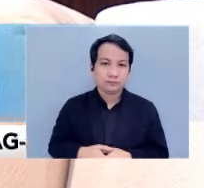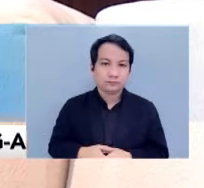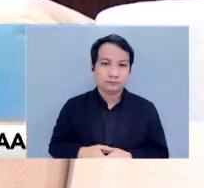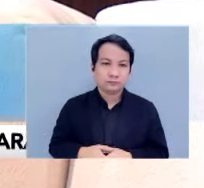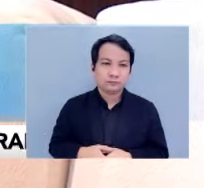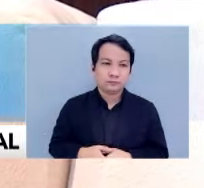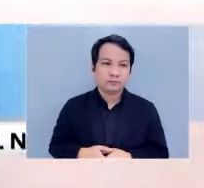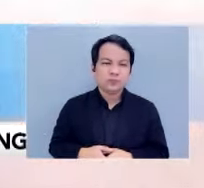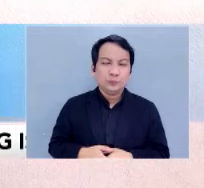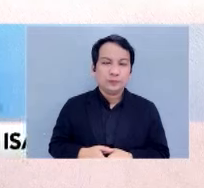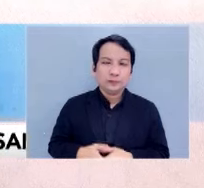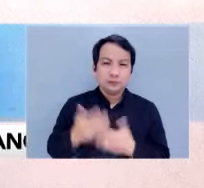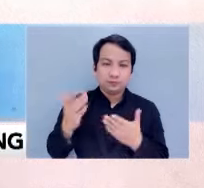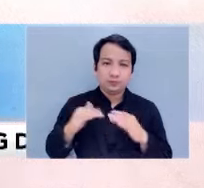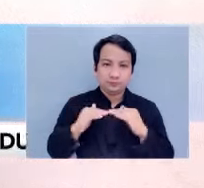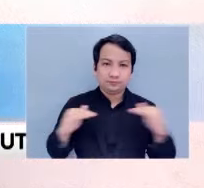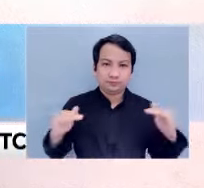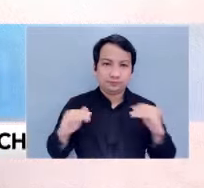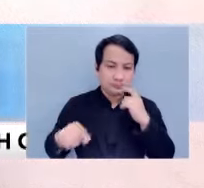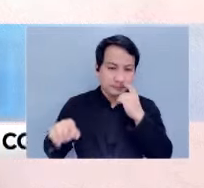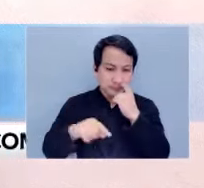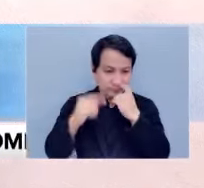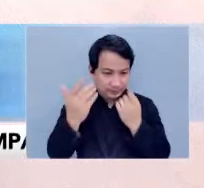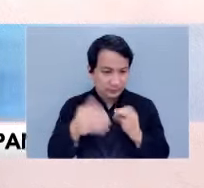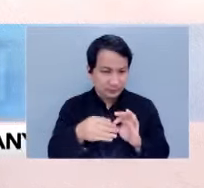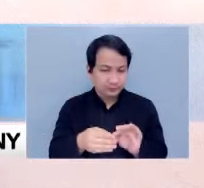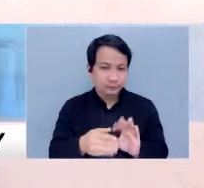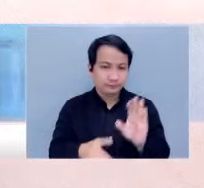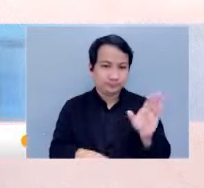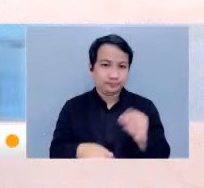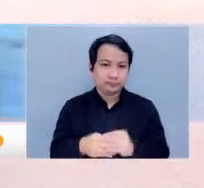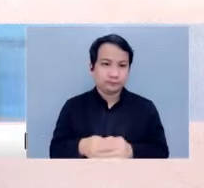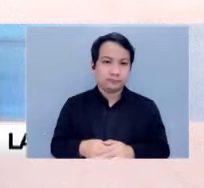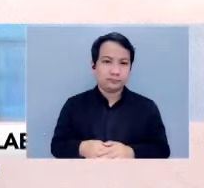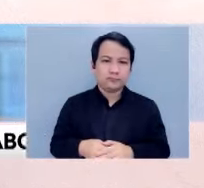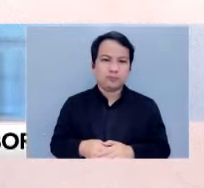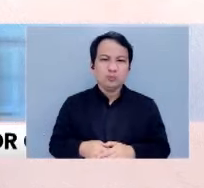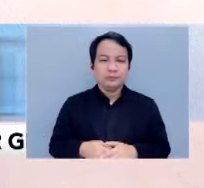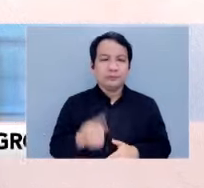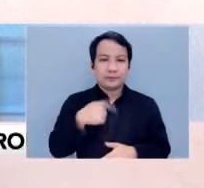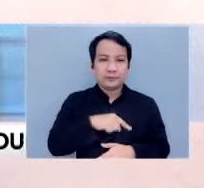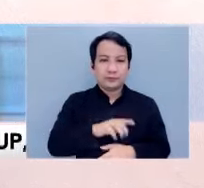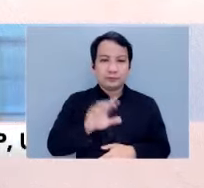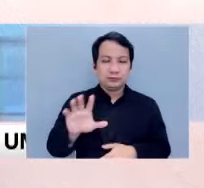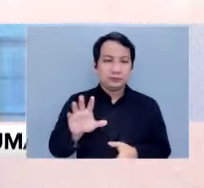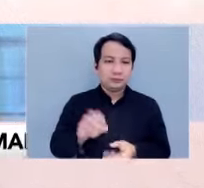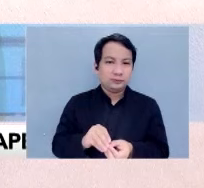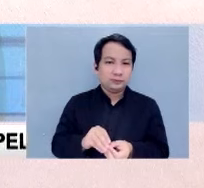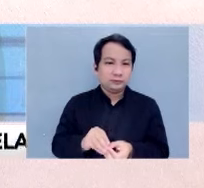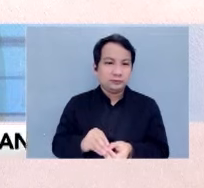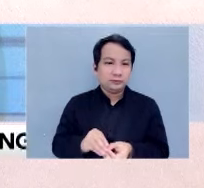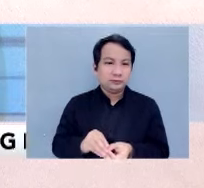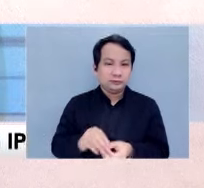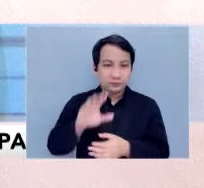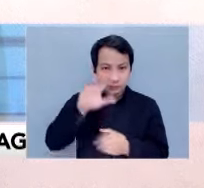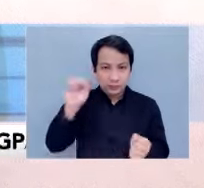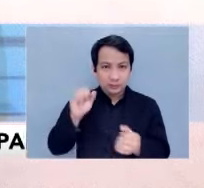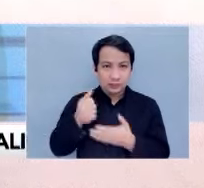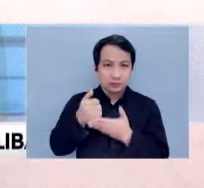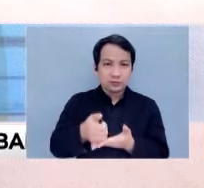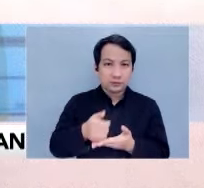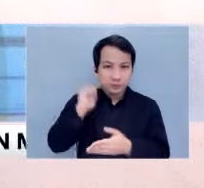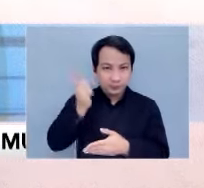bata. Yun ang standard po, Ma'am Chiki, best interest of the child. So, ang presumption natin, gagawin to ng gobyerno ng